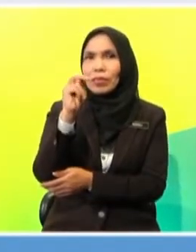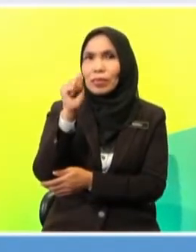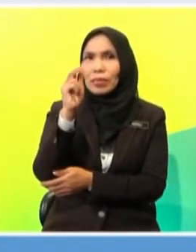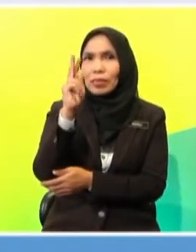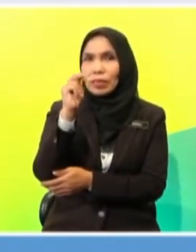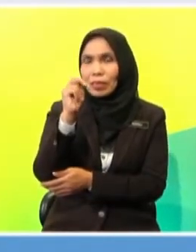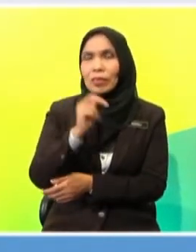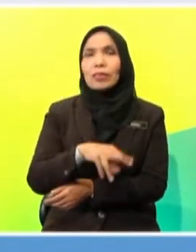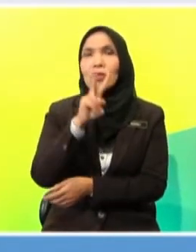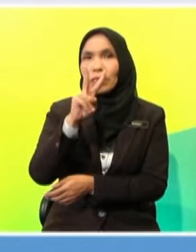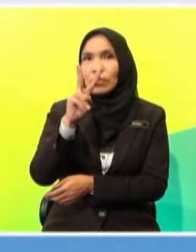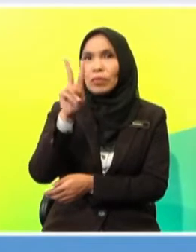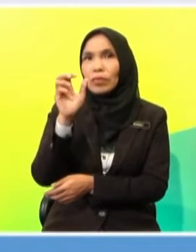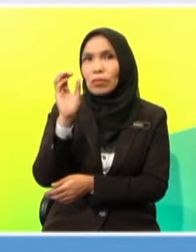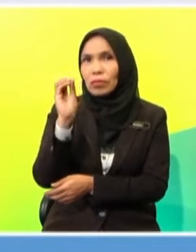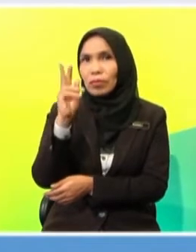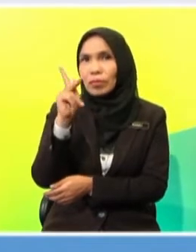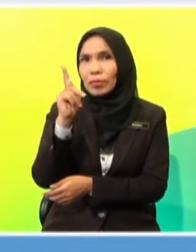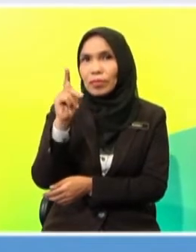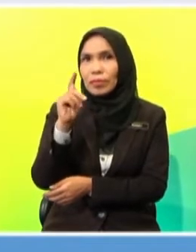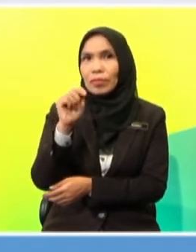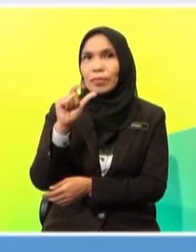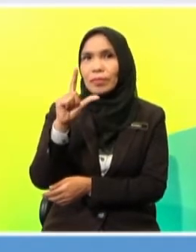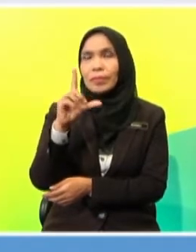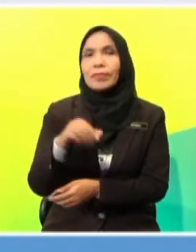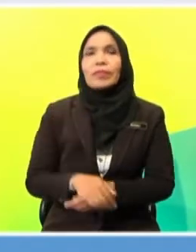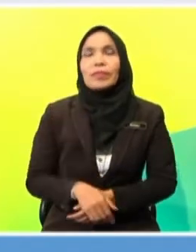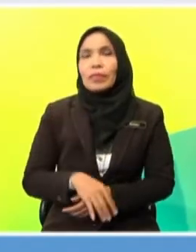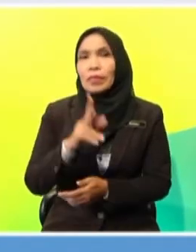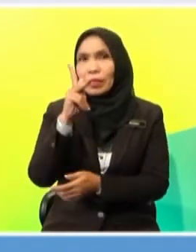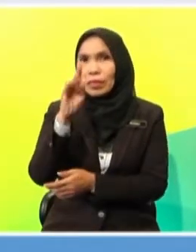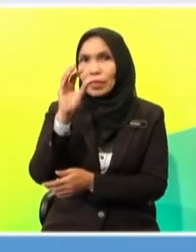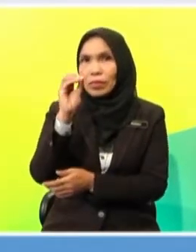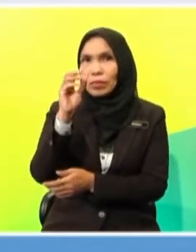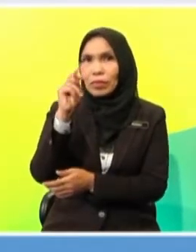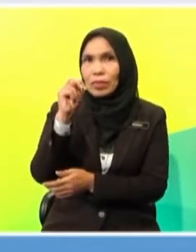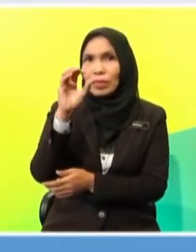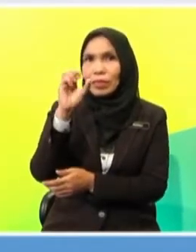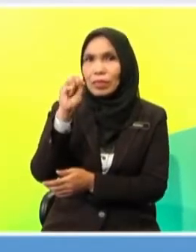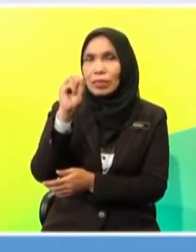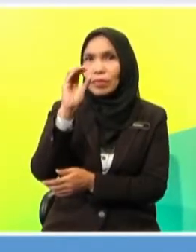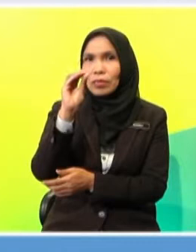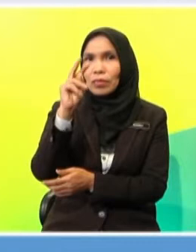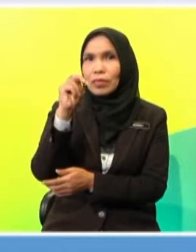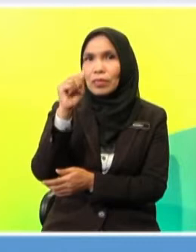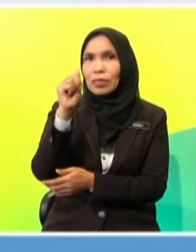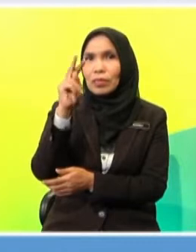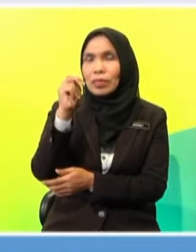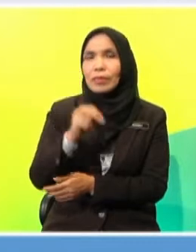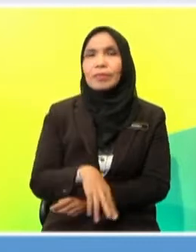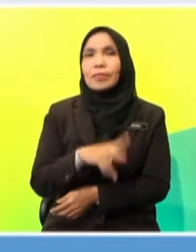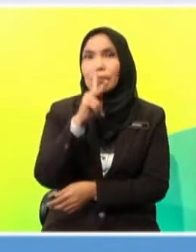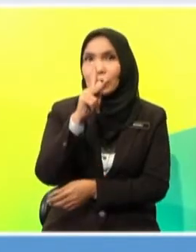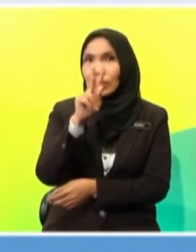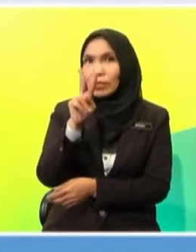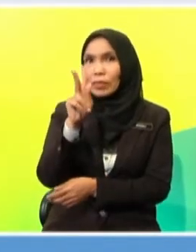gvg-325 sunyi kesitu wocle concern kayu dan ada enam Ridho Roma v adalah huruf vokal di akhir